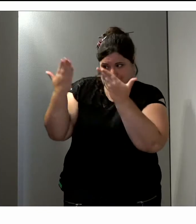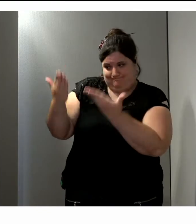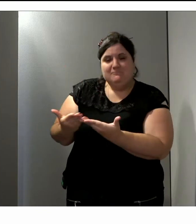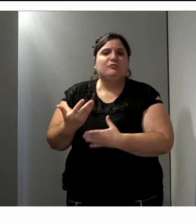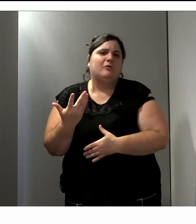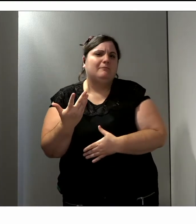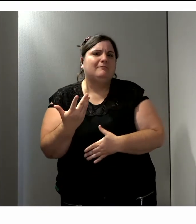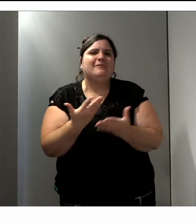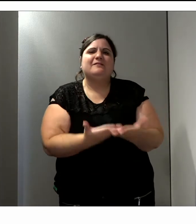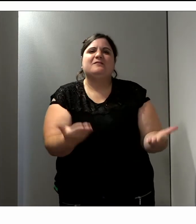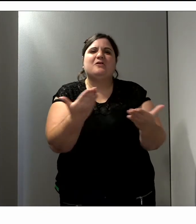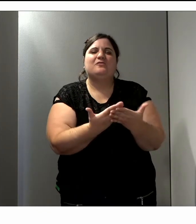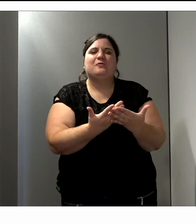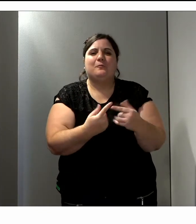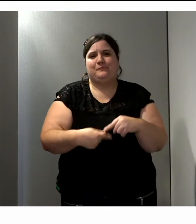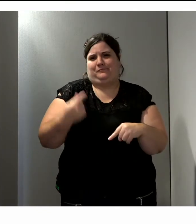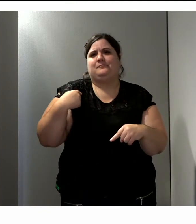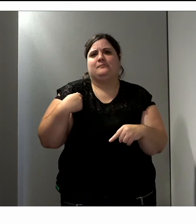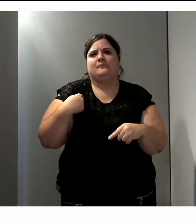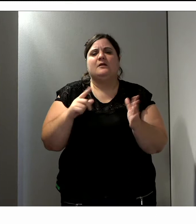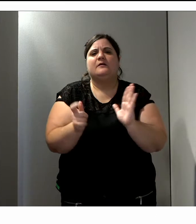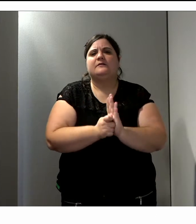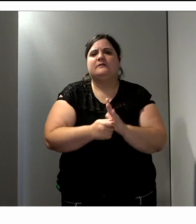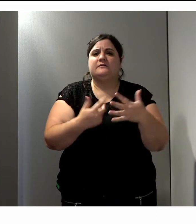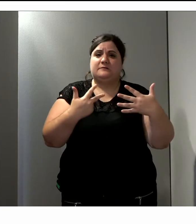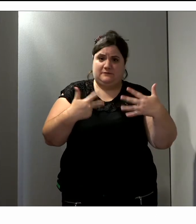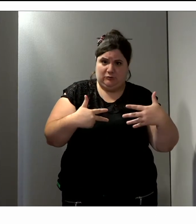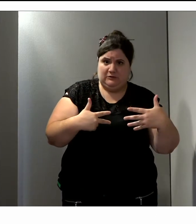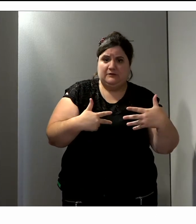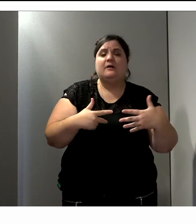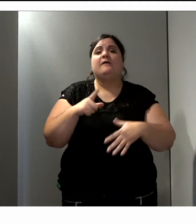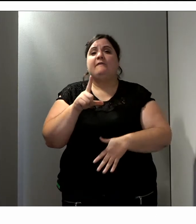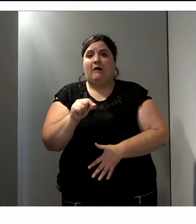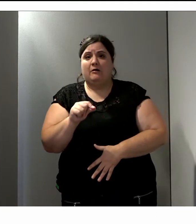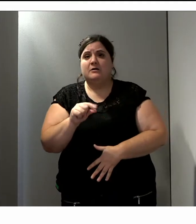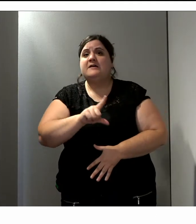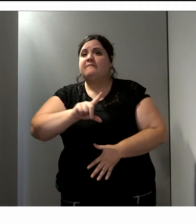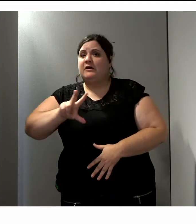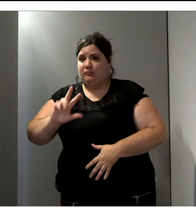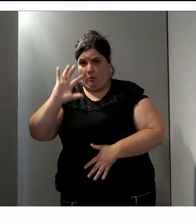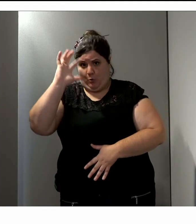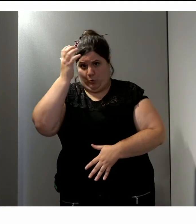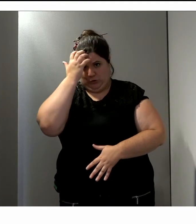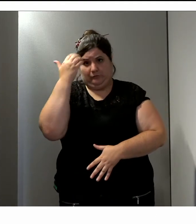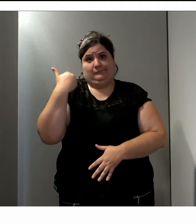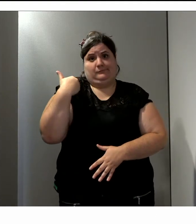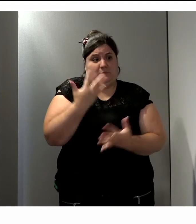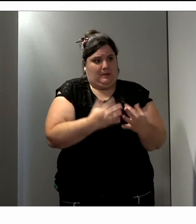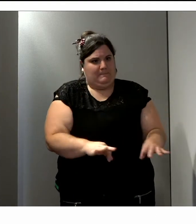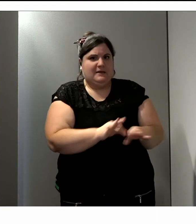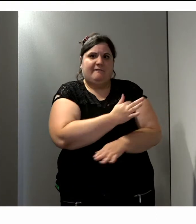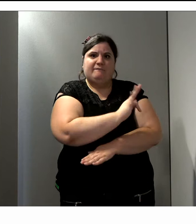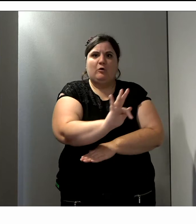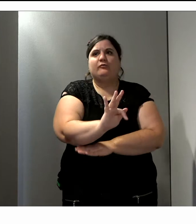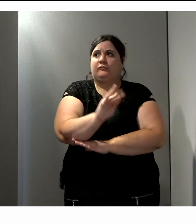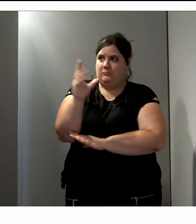pendant l'audition qui s'est tenue les 18, 20 et 23 août dernier, et pour la première fois qui a permis à la